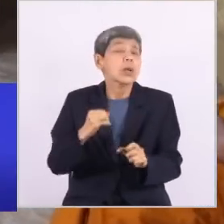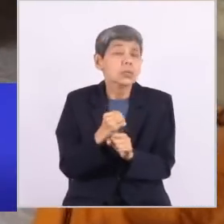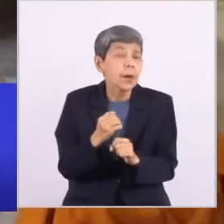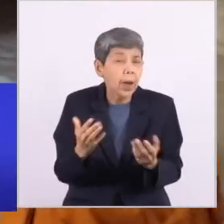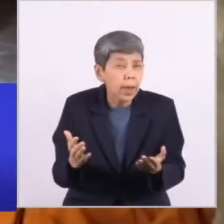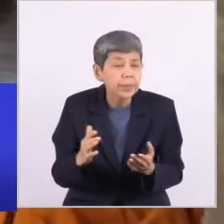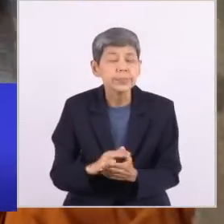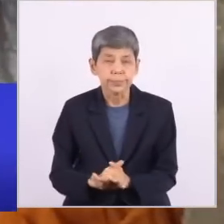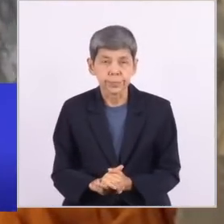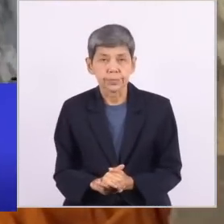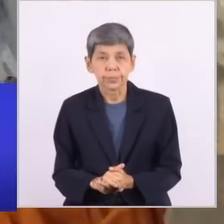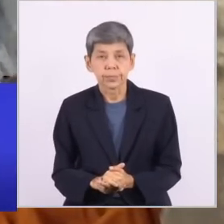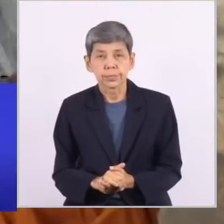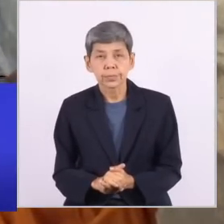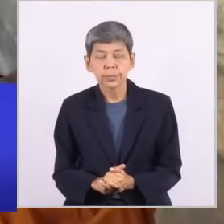ายโชคจะว่ายังไงเชิญฟัง